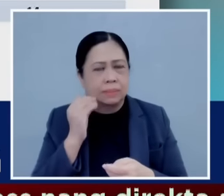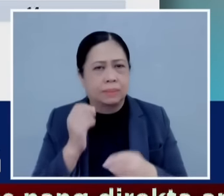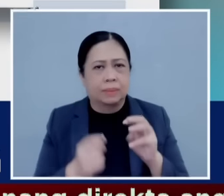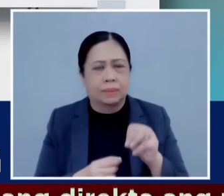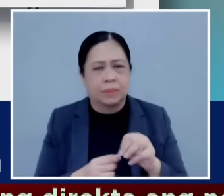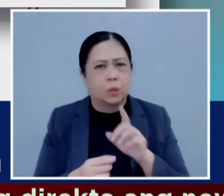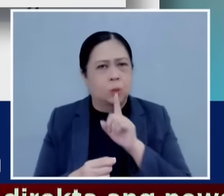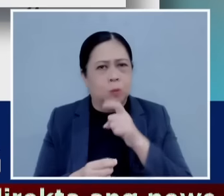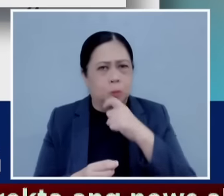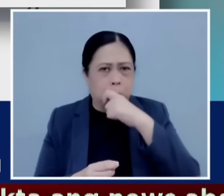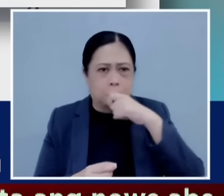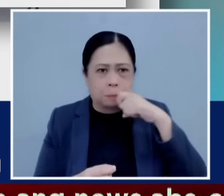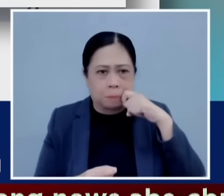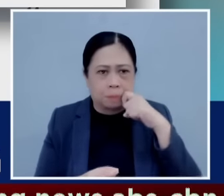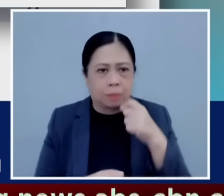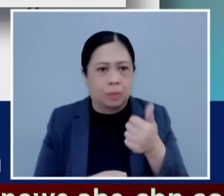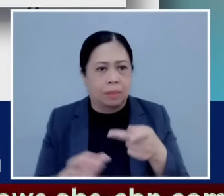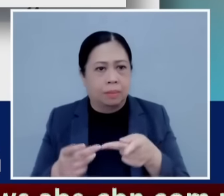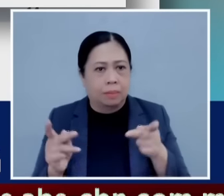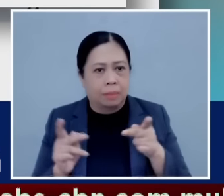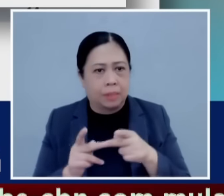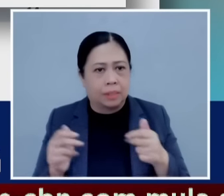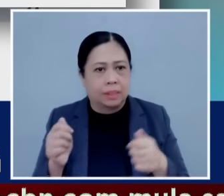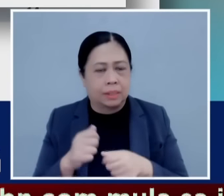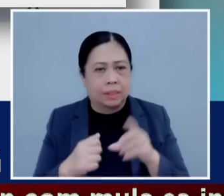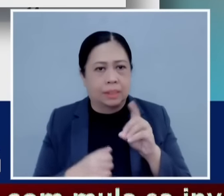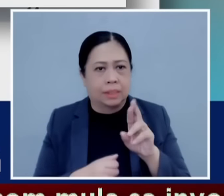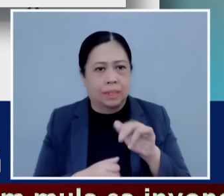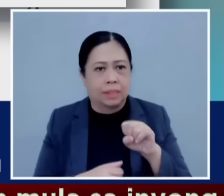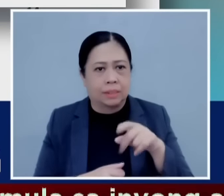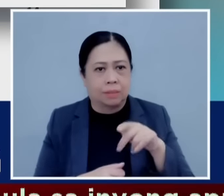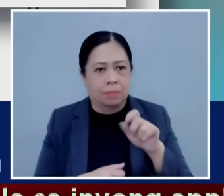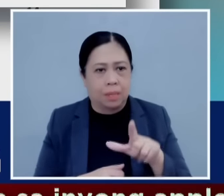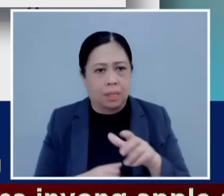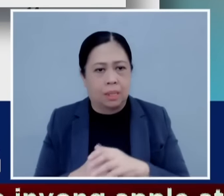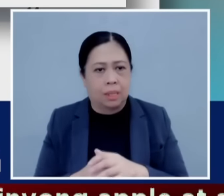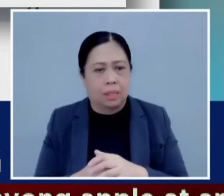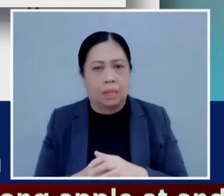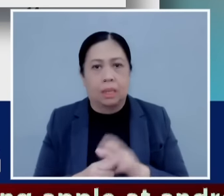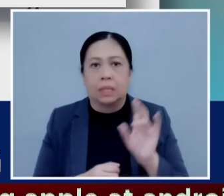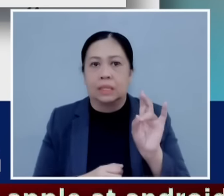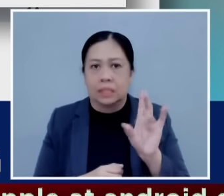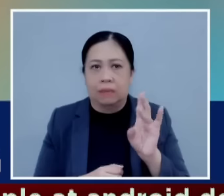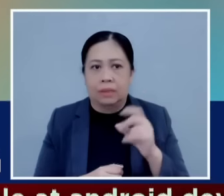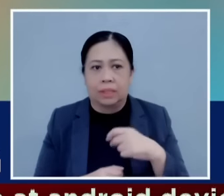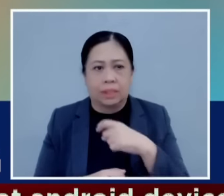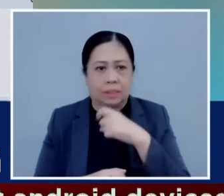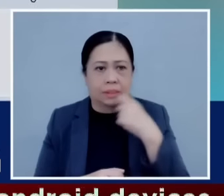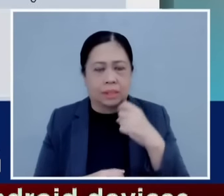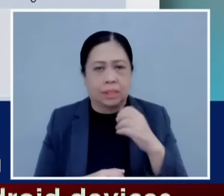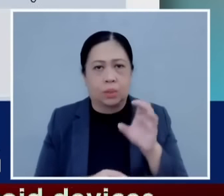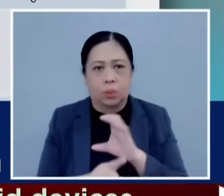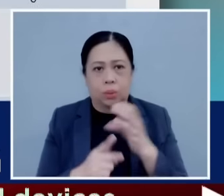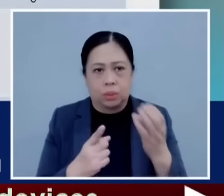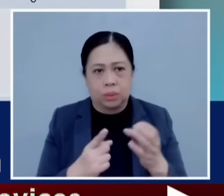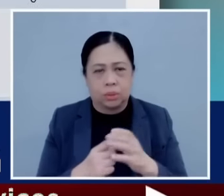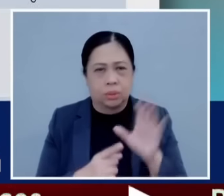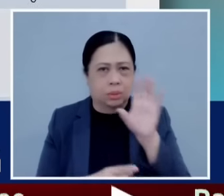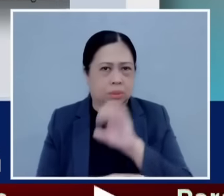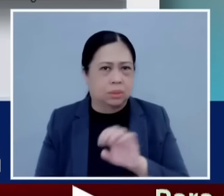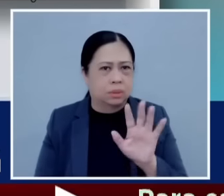meteorological drought. 10 lugar ang nasa ilalim ng dry spell, habang 17 ang may dry condition. Tansya ng